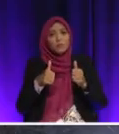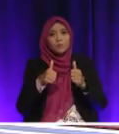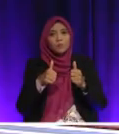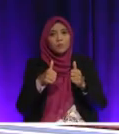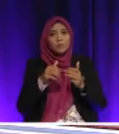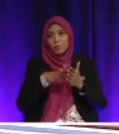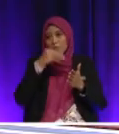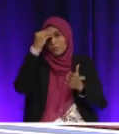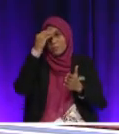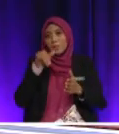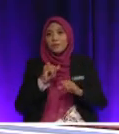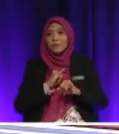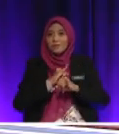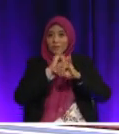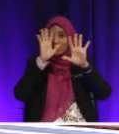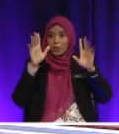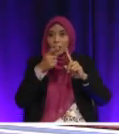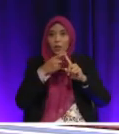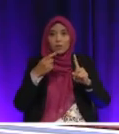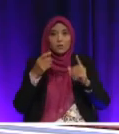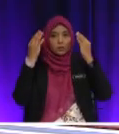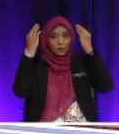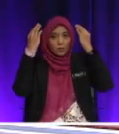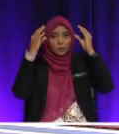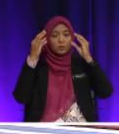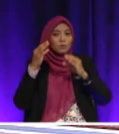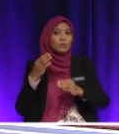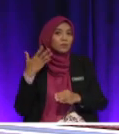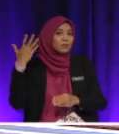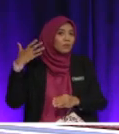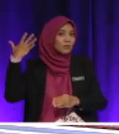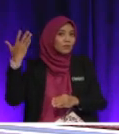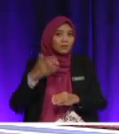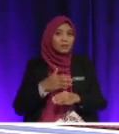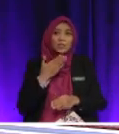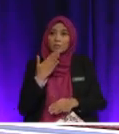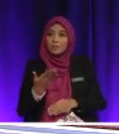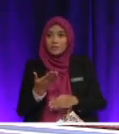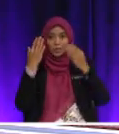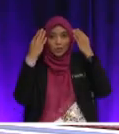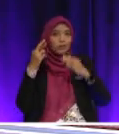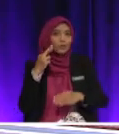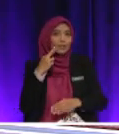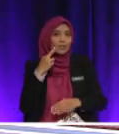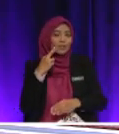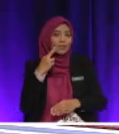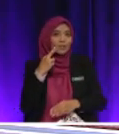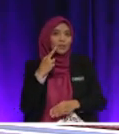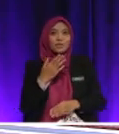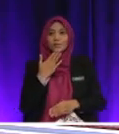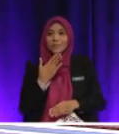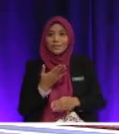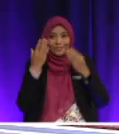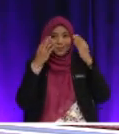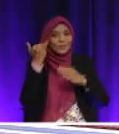pengajaran yang cukup jelas daripada guru Sejarah kita pada hari ini Kak yuyuna ucapkan terima kasih kepada cikguro Hani Kak Yuna ucapkan terima kasih